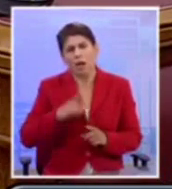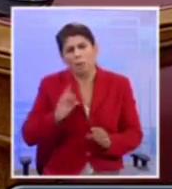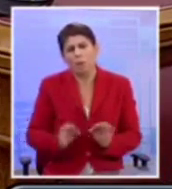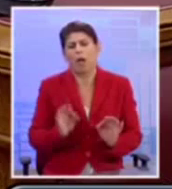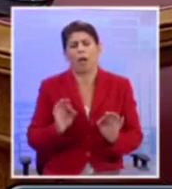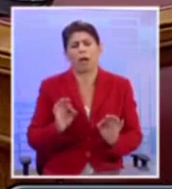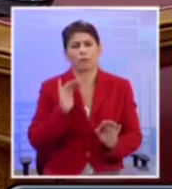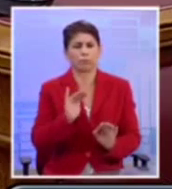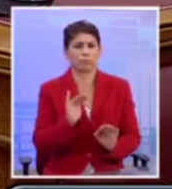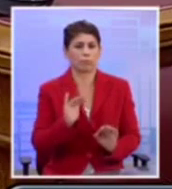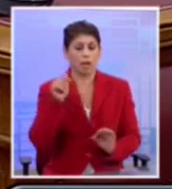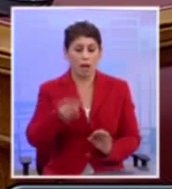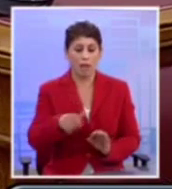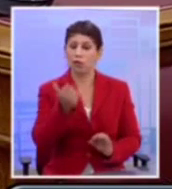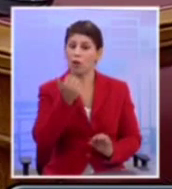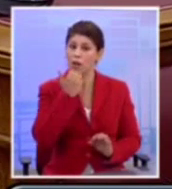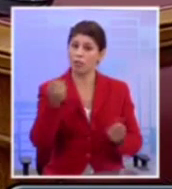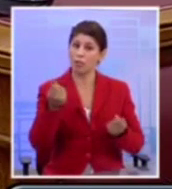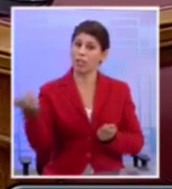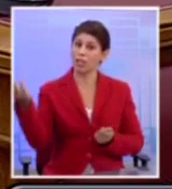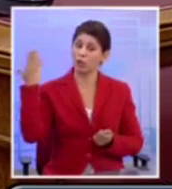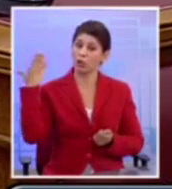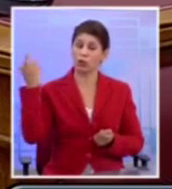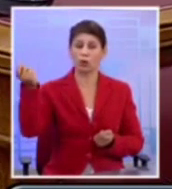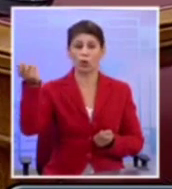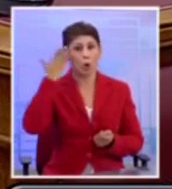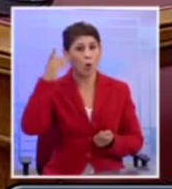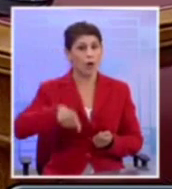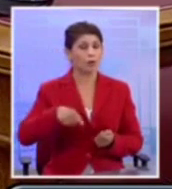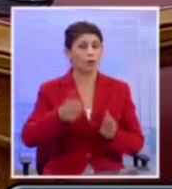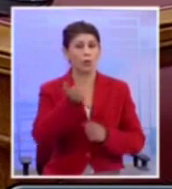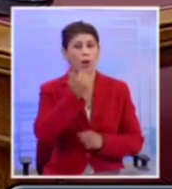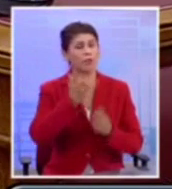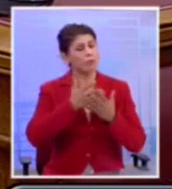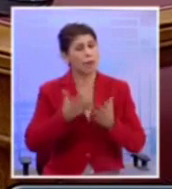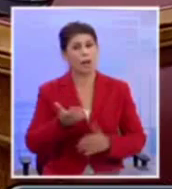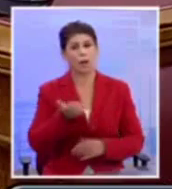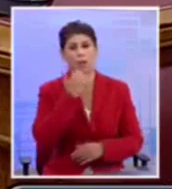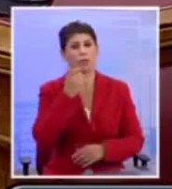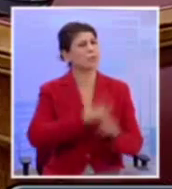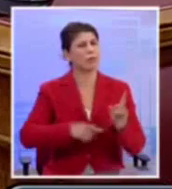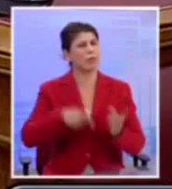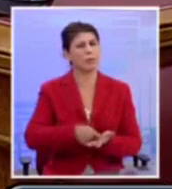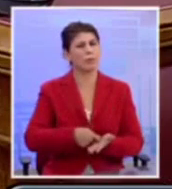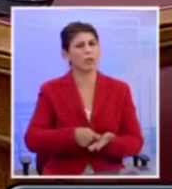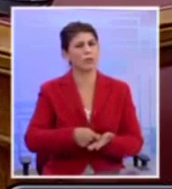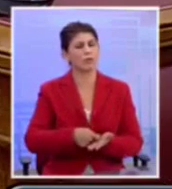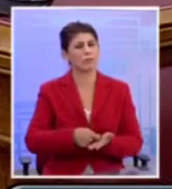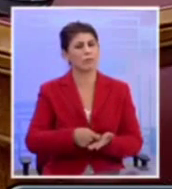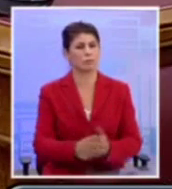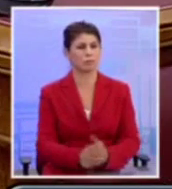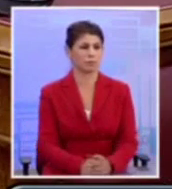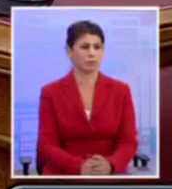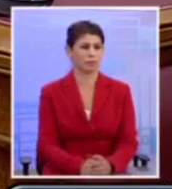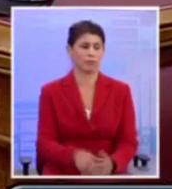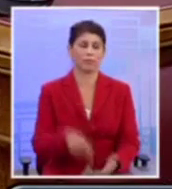πολλές φορές, αυτό το λάθος που έγινε τότε, το κόστος αυτού του λάθους, του τεράστιου λάθους, ποιος θα το πληρώσει τελικά?